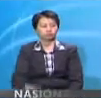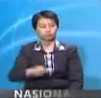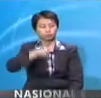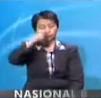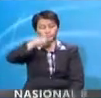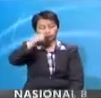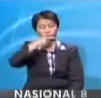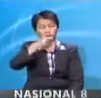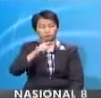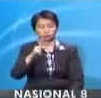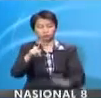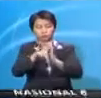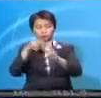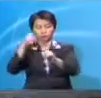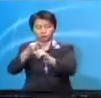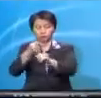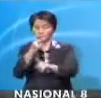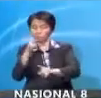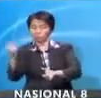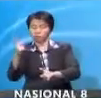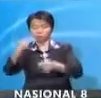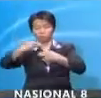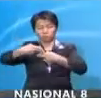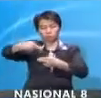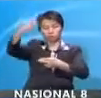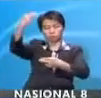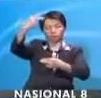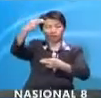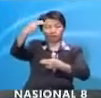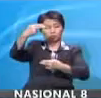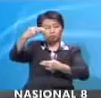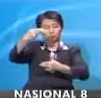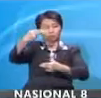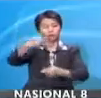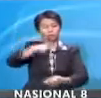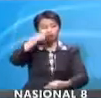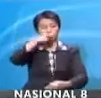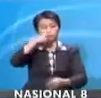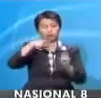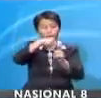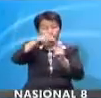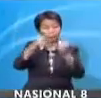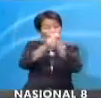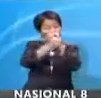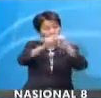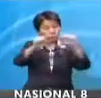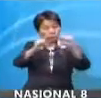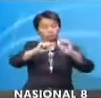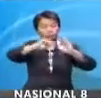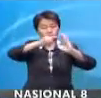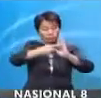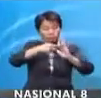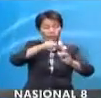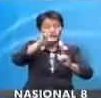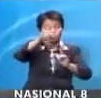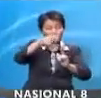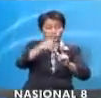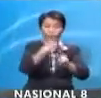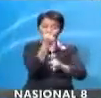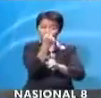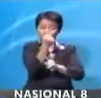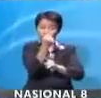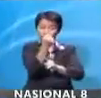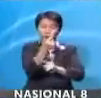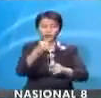Menurut pengarah kanan perusahaan jenama St. Regis, Arnold Champagnos, apabila siap dan mula beroperasi November ini,